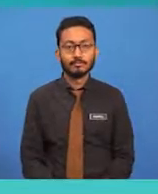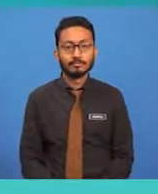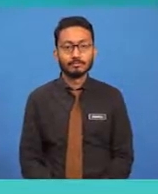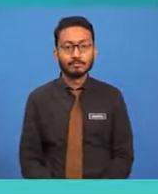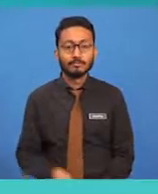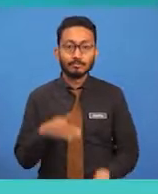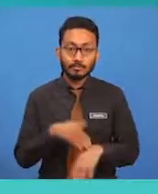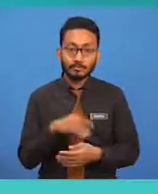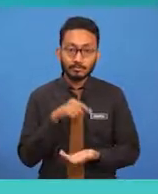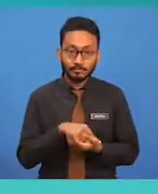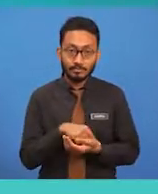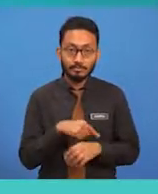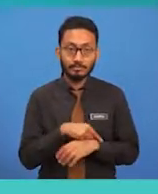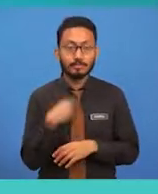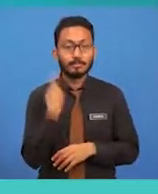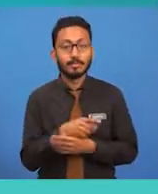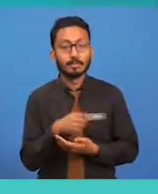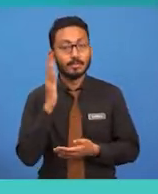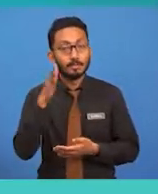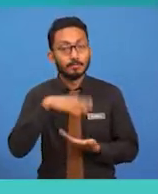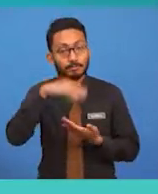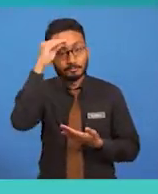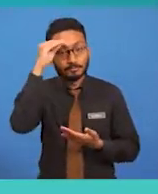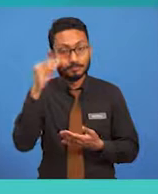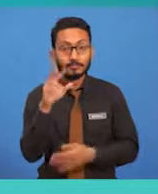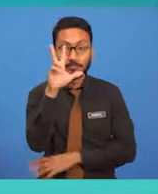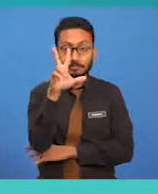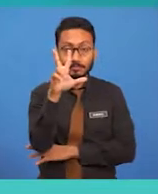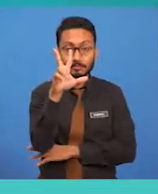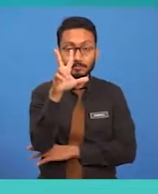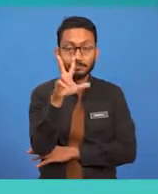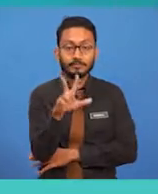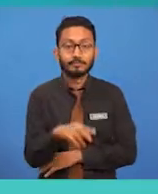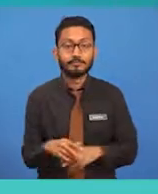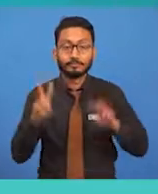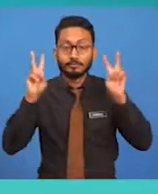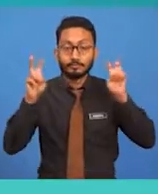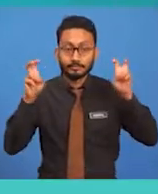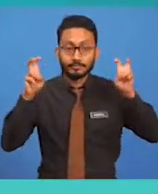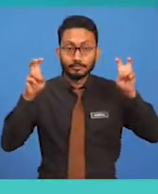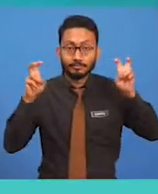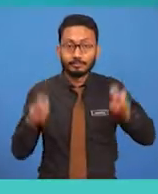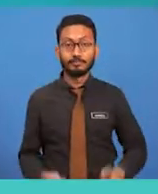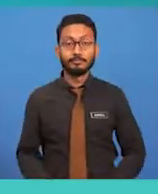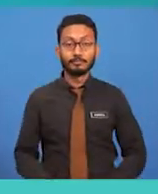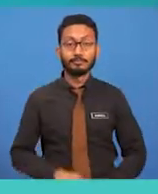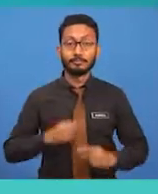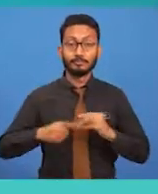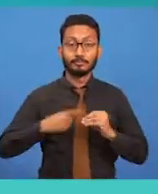ini, kita akan belajar tiga subtopik mengenai identiti korporat.